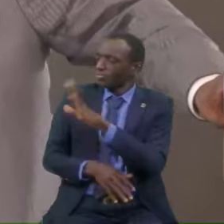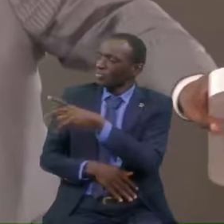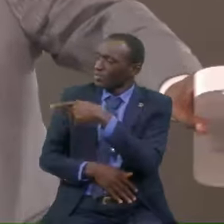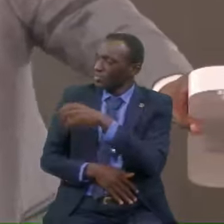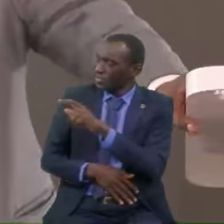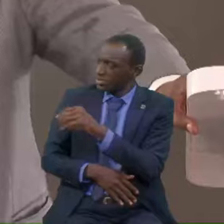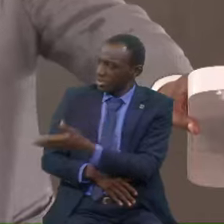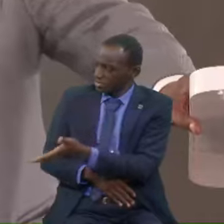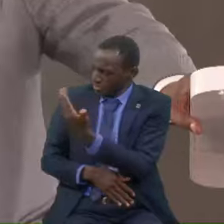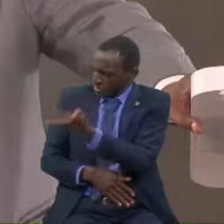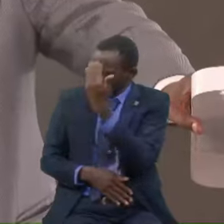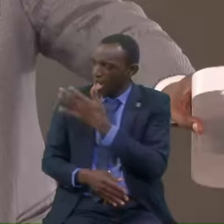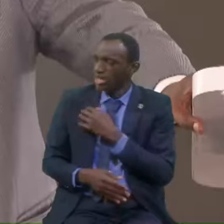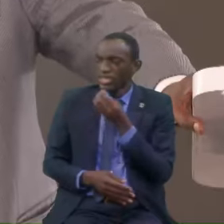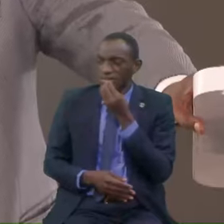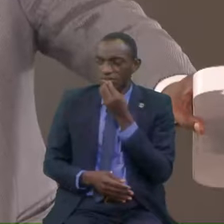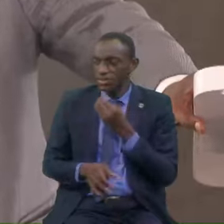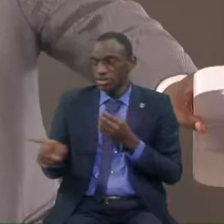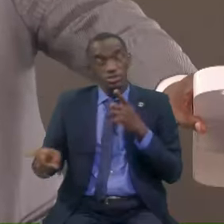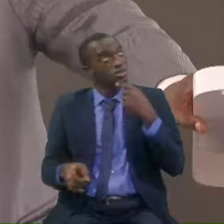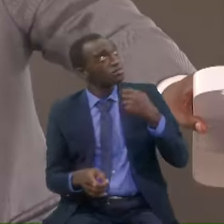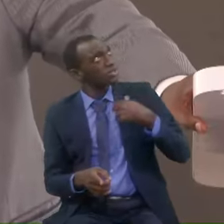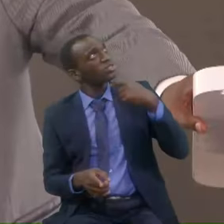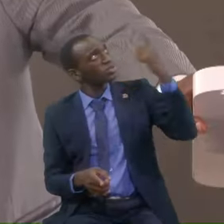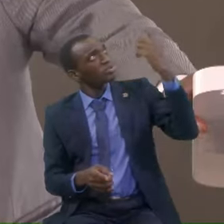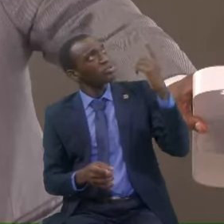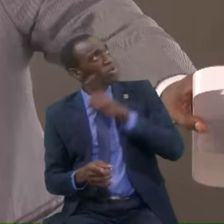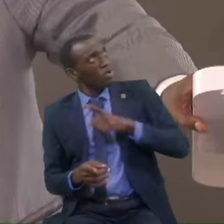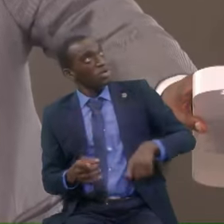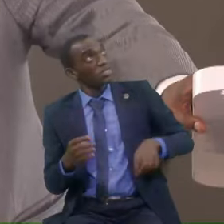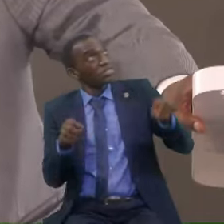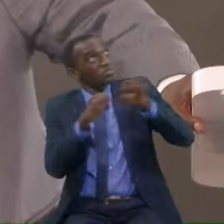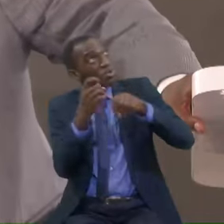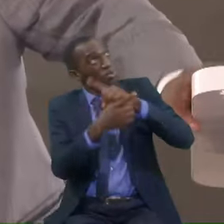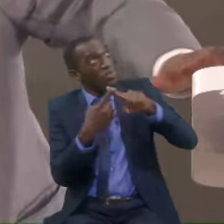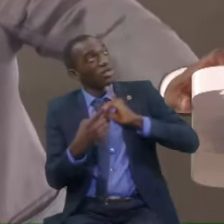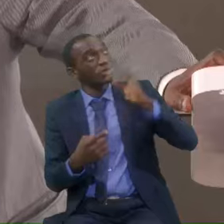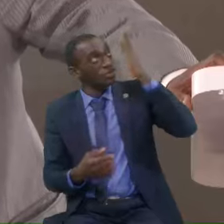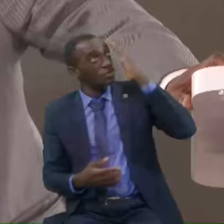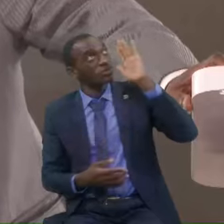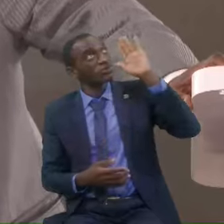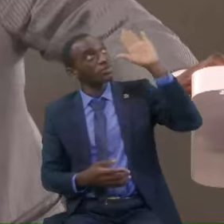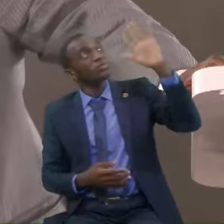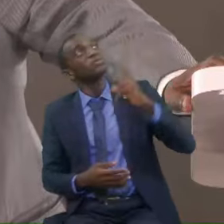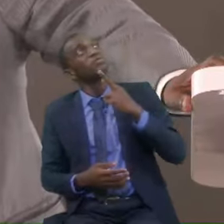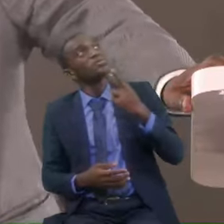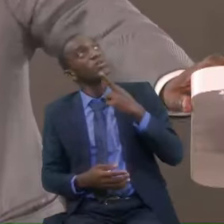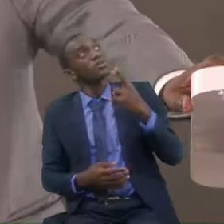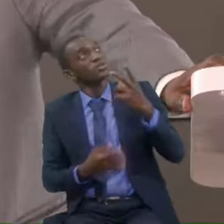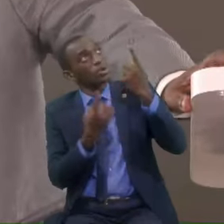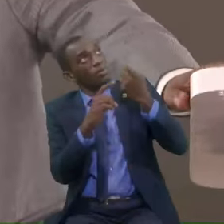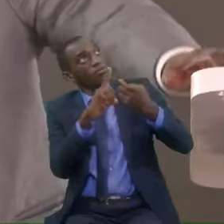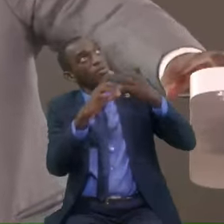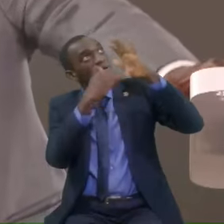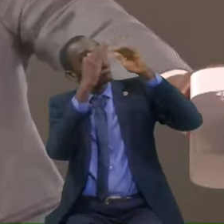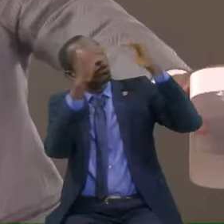mange. Je t'ai dit, Seigneur, même quand je connais que la voix vient du ciel, j'oublie